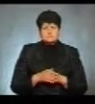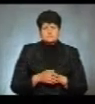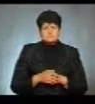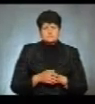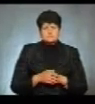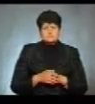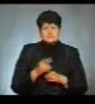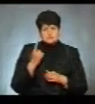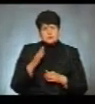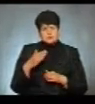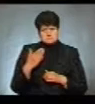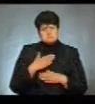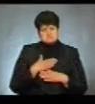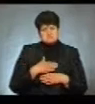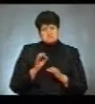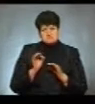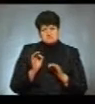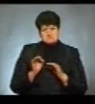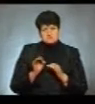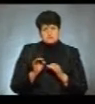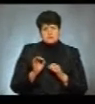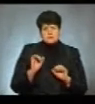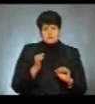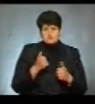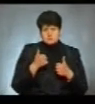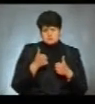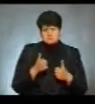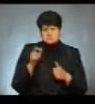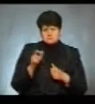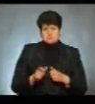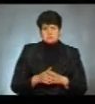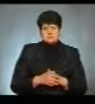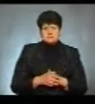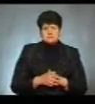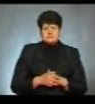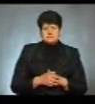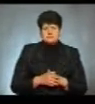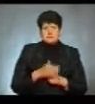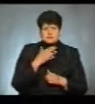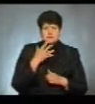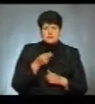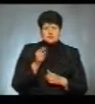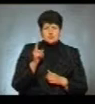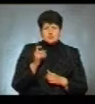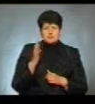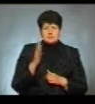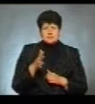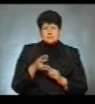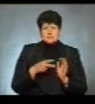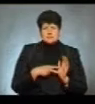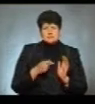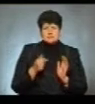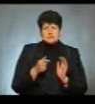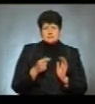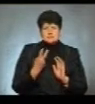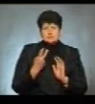Ну, з одної сторони, задовільняє. У нас дуже дворник хороший. А ви багато платите в місяць? Багато, 157 гривень за